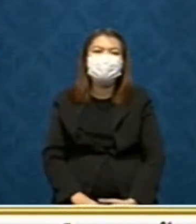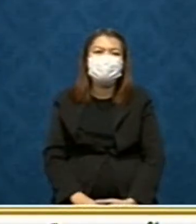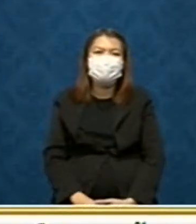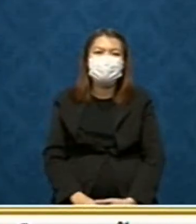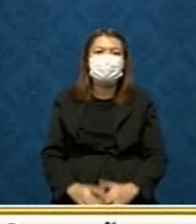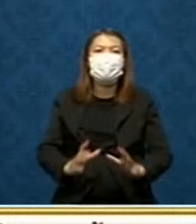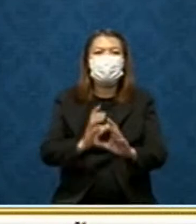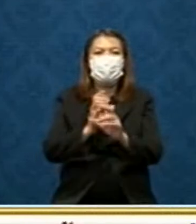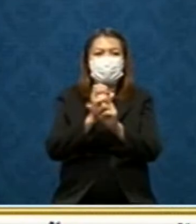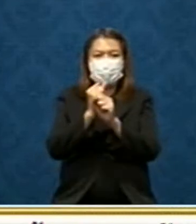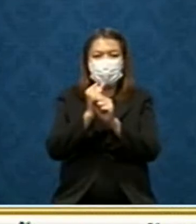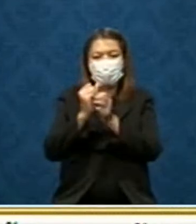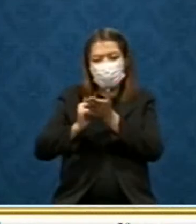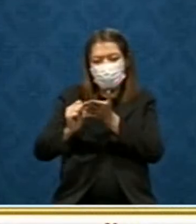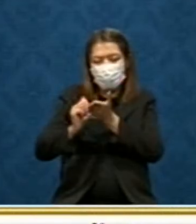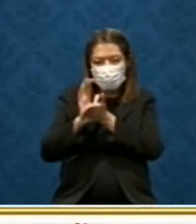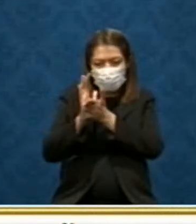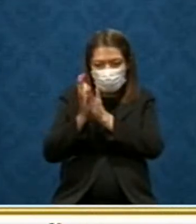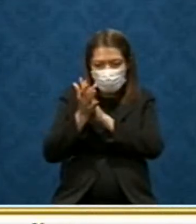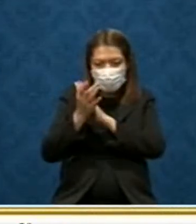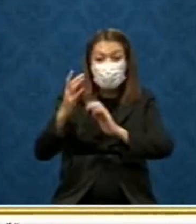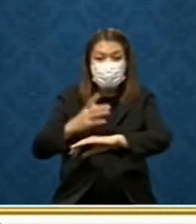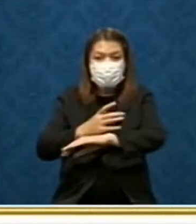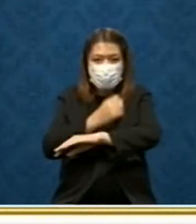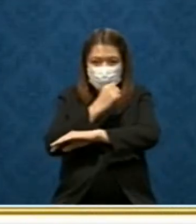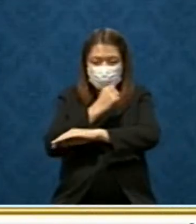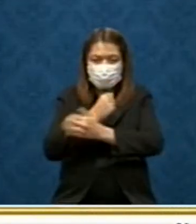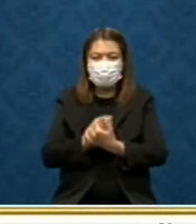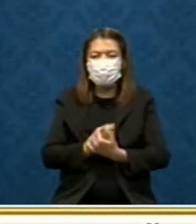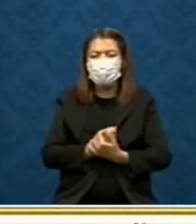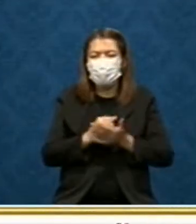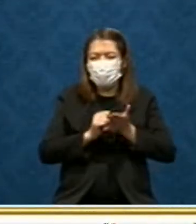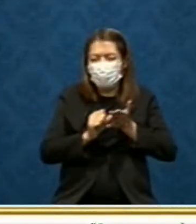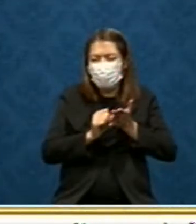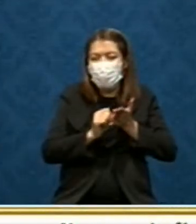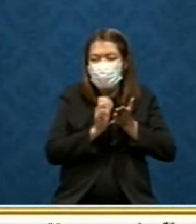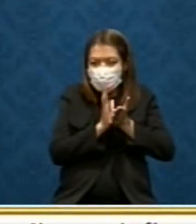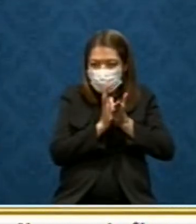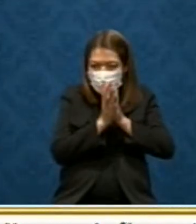เรื่องการปฏิรูปการเมืองนี่นอกจากท่านไปปฏิรูปนะ